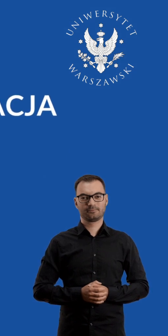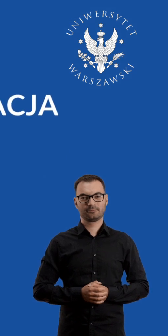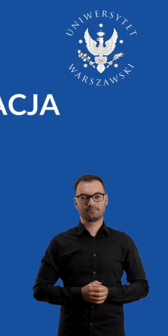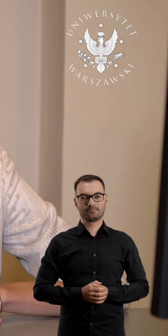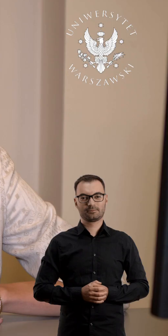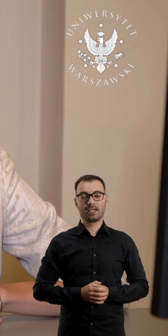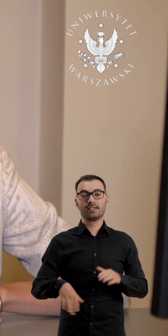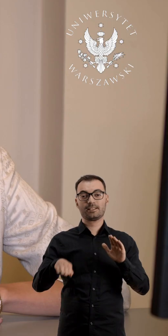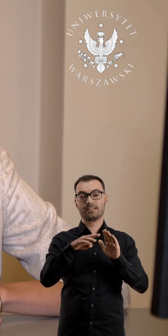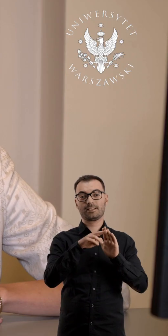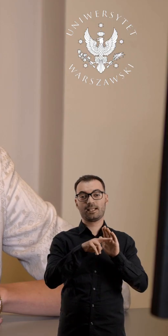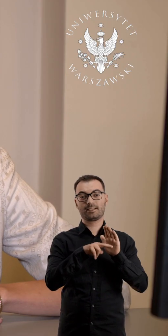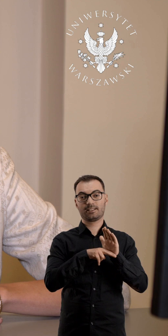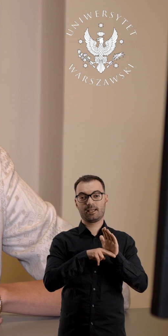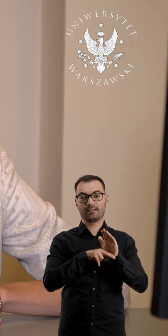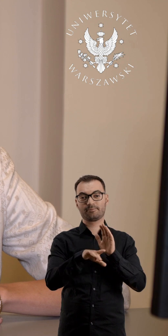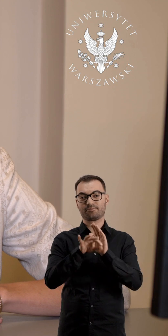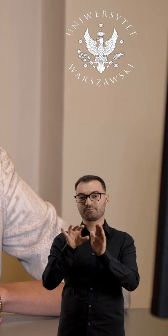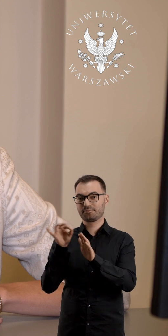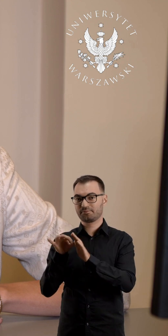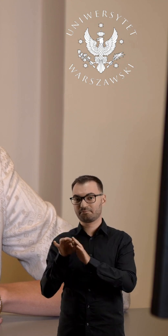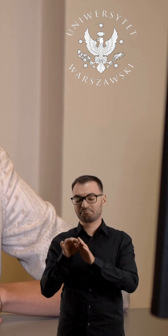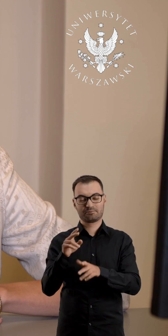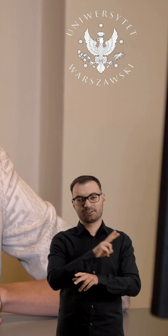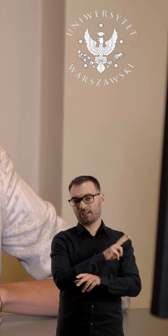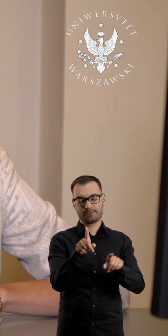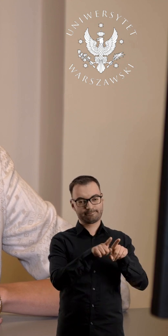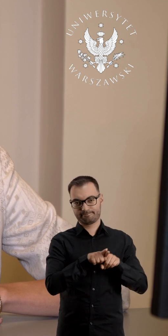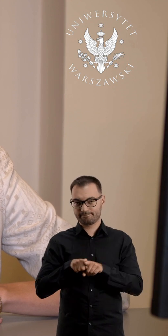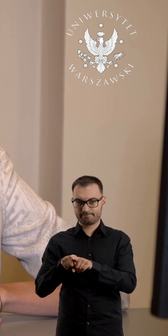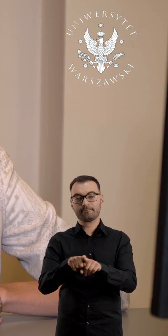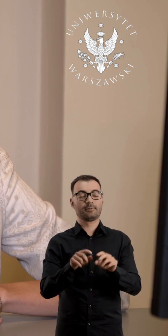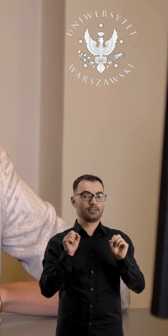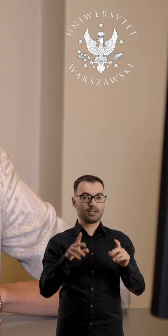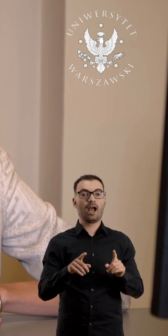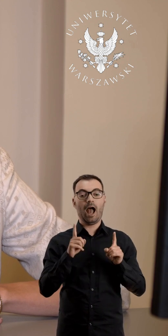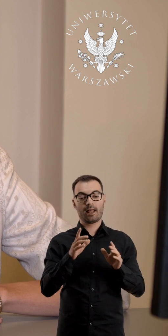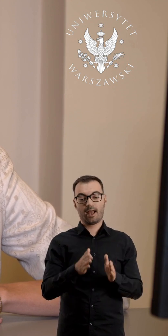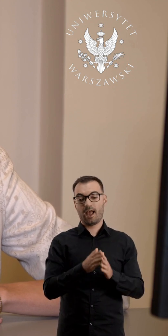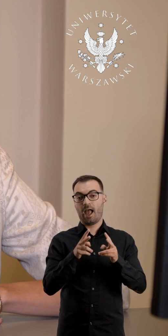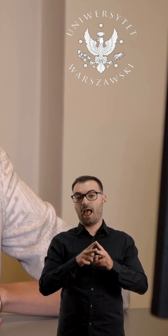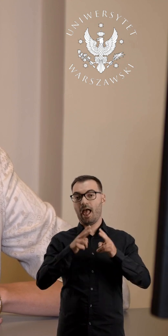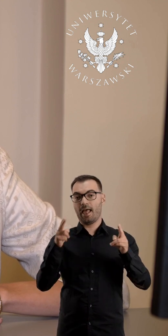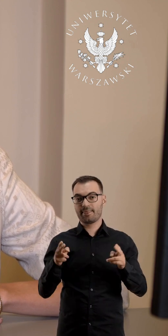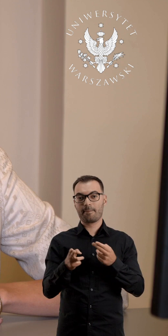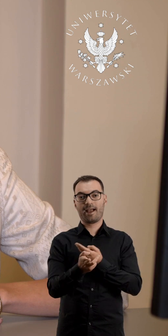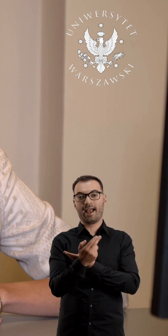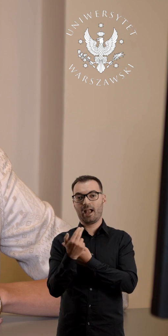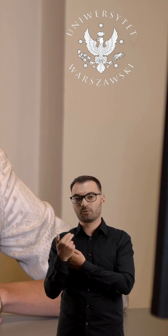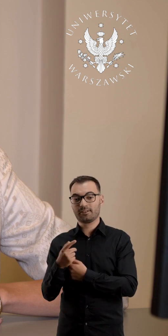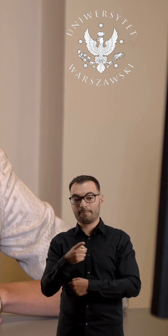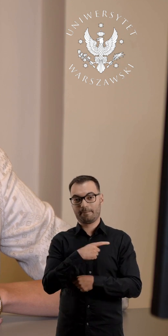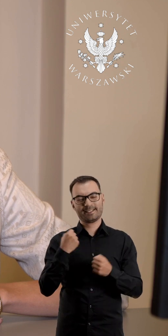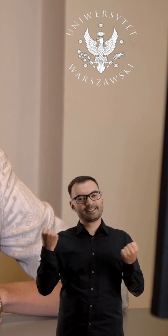irk.uw.edu.pl. Zasady kwalifikacji dla każdego kandydata są jednakowe. Natomiast już na etapie rekrutacji